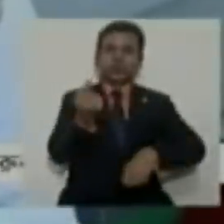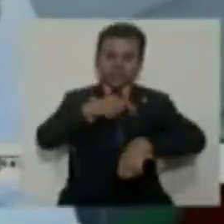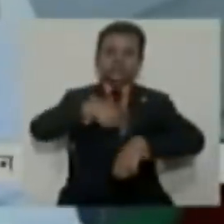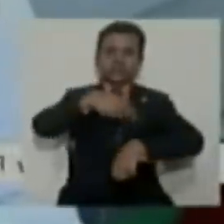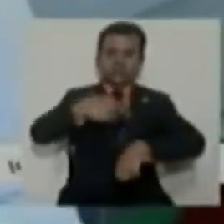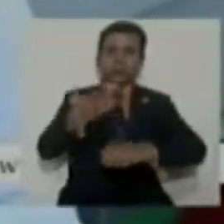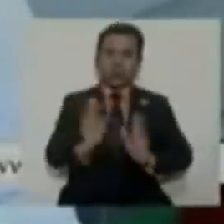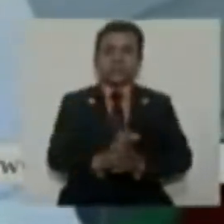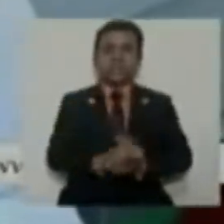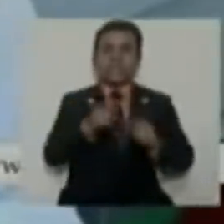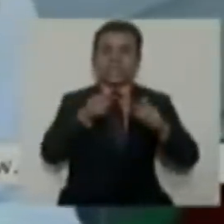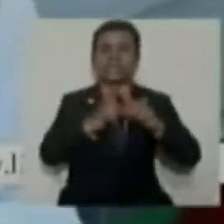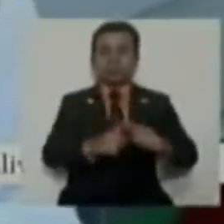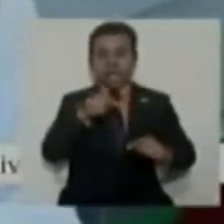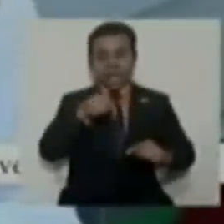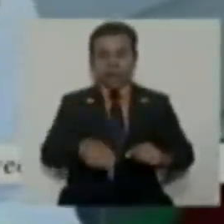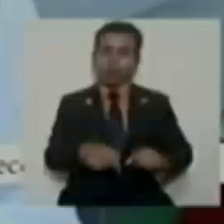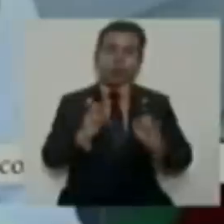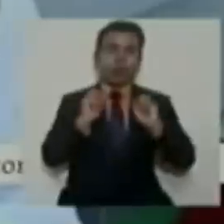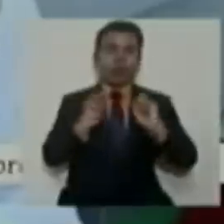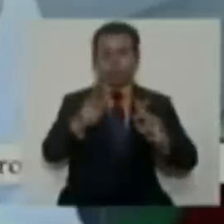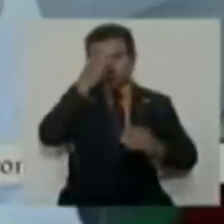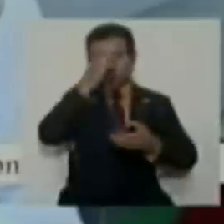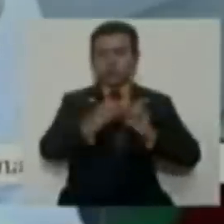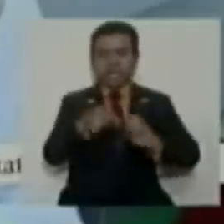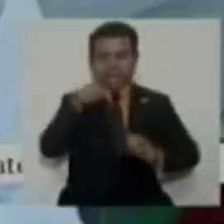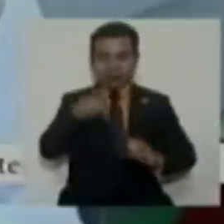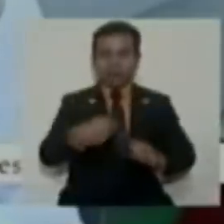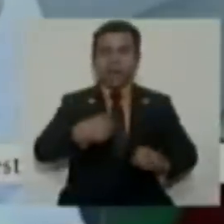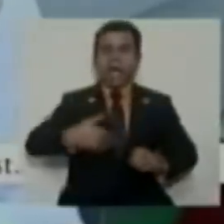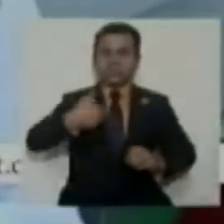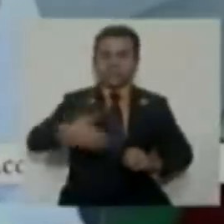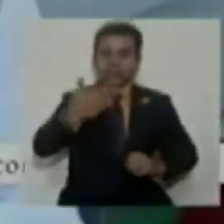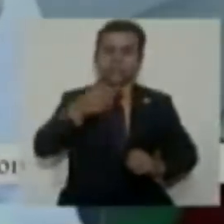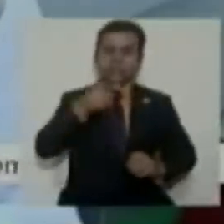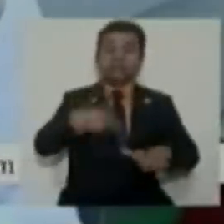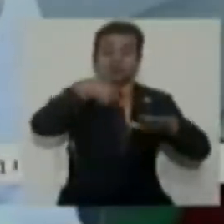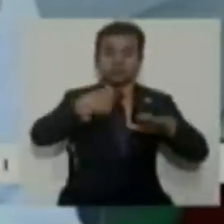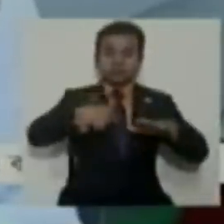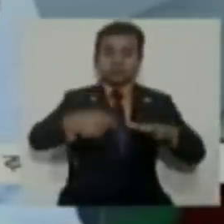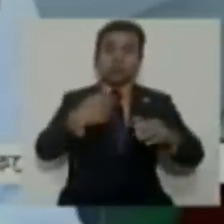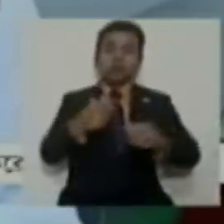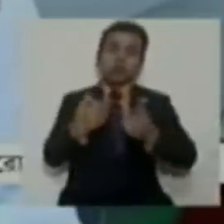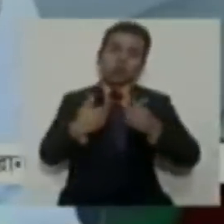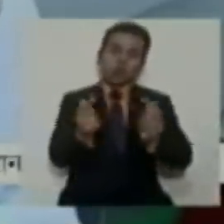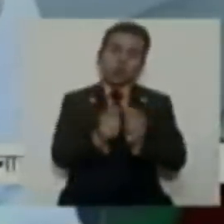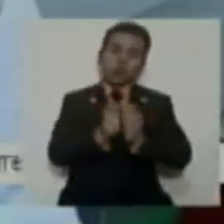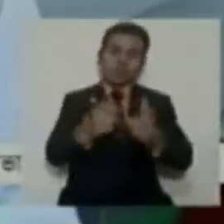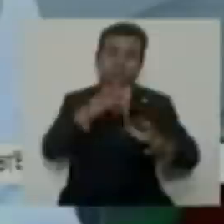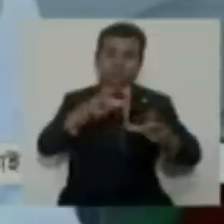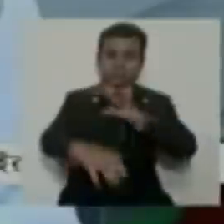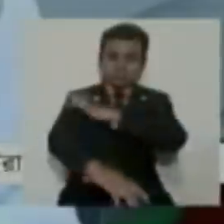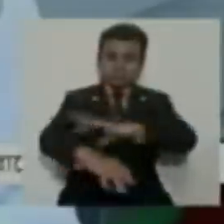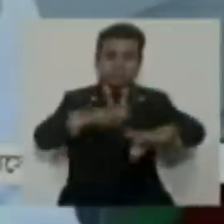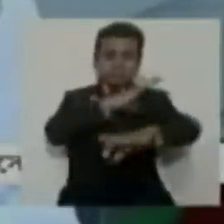করেছি এবং আমরা প্রায় এখন প্রত্যেক দিন প্রায় ১ লক্ষ পিপি সারা বাংলাদেশে দিচ্ছি।